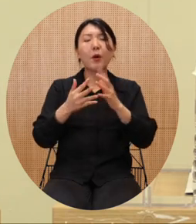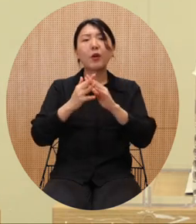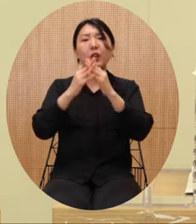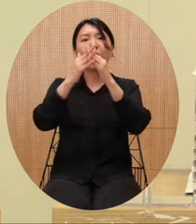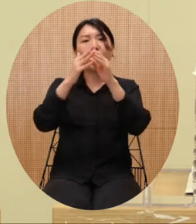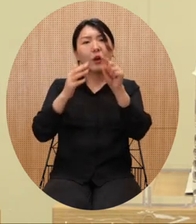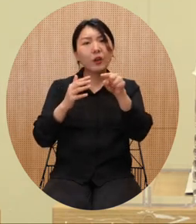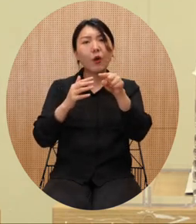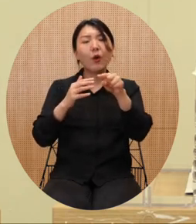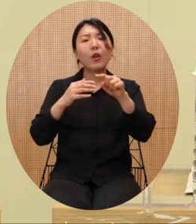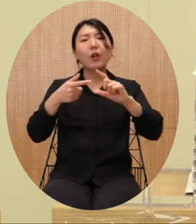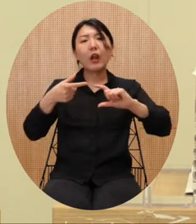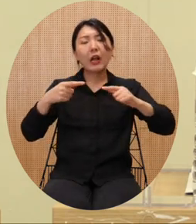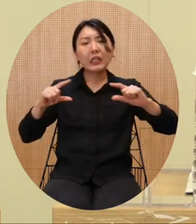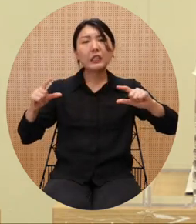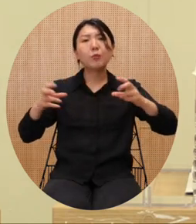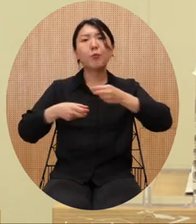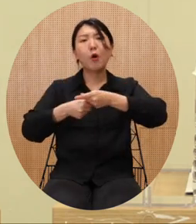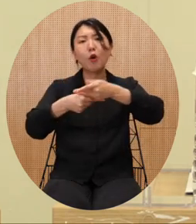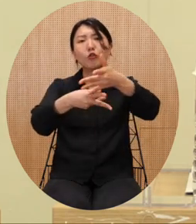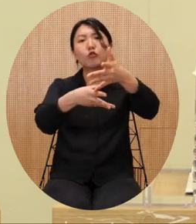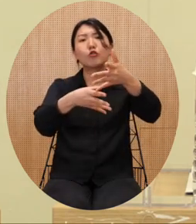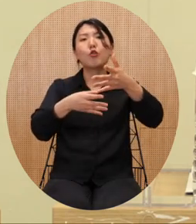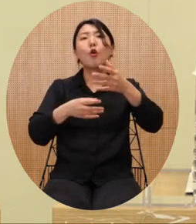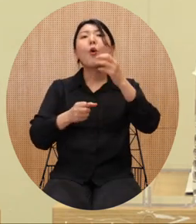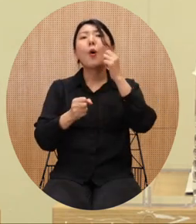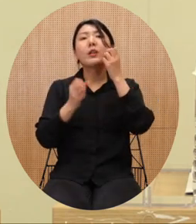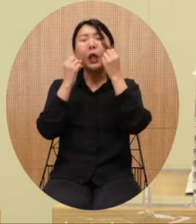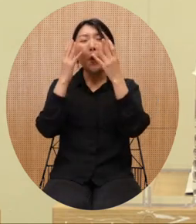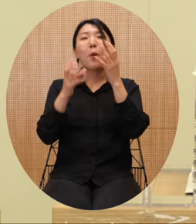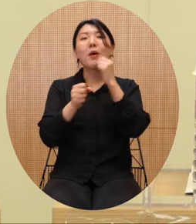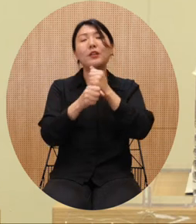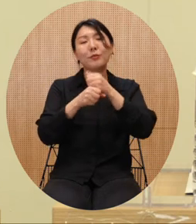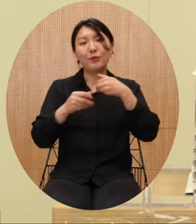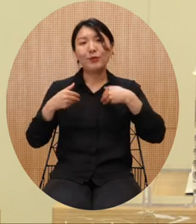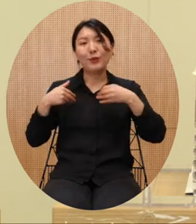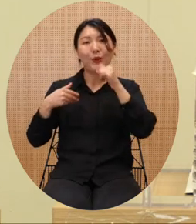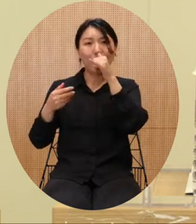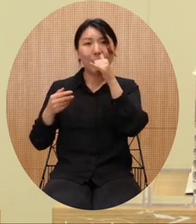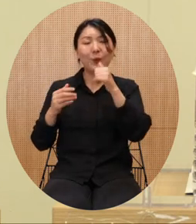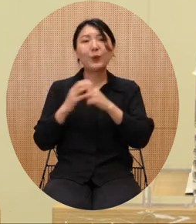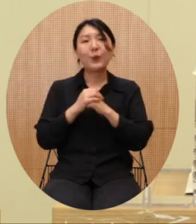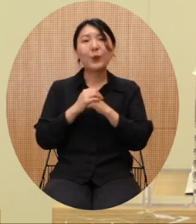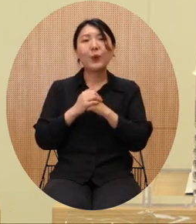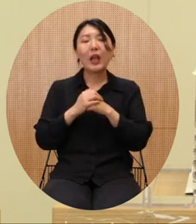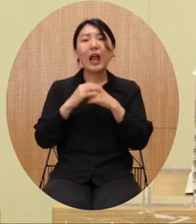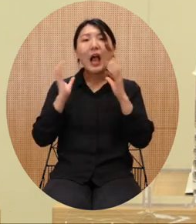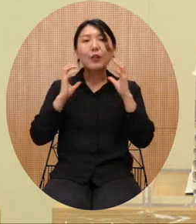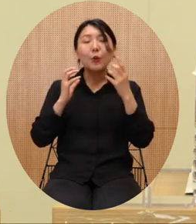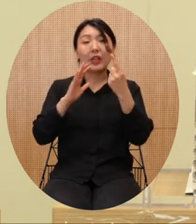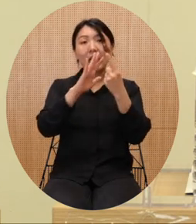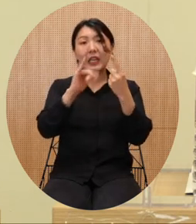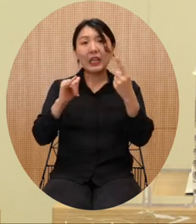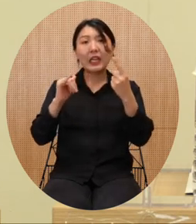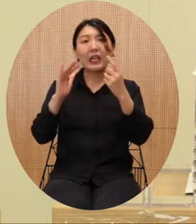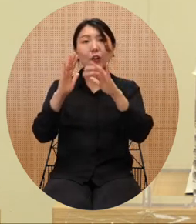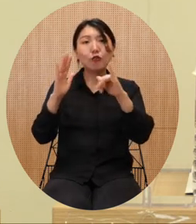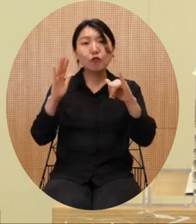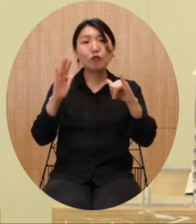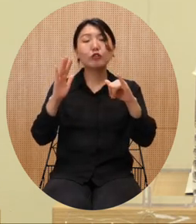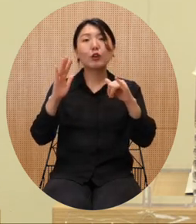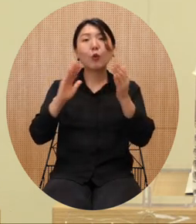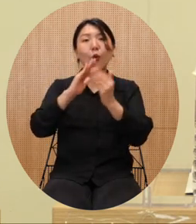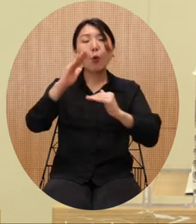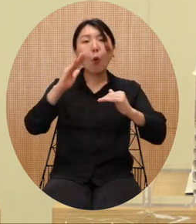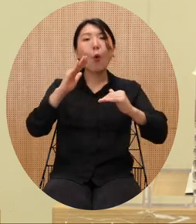이루어지는 방향으로 다양한 평수로 건설할 필요가 있다라고 말씀드리고 싶고요. 아동의 우선권 인정 및 아동 1인 가구에